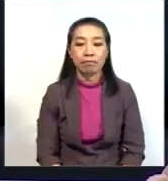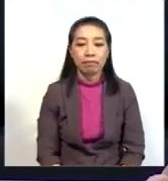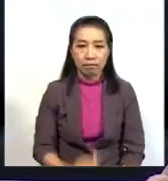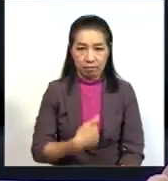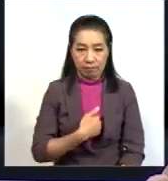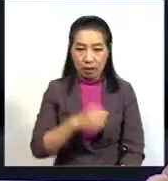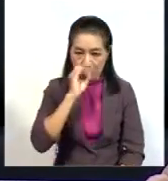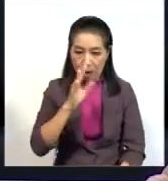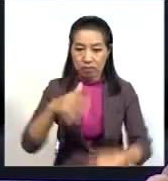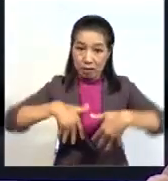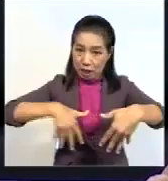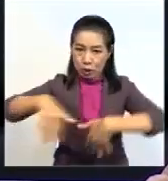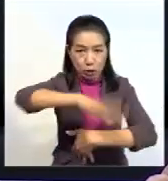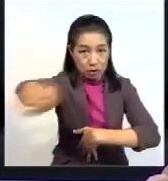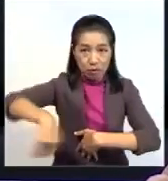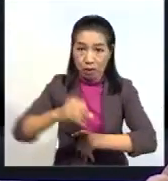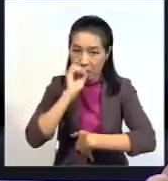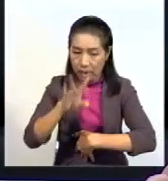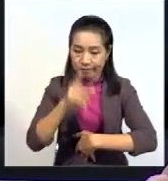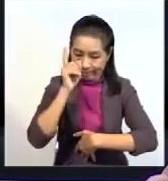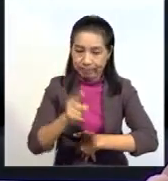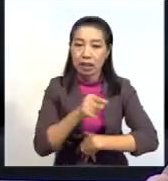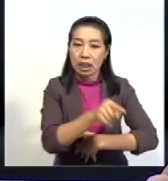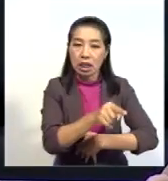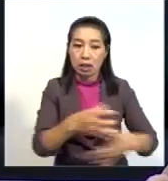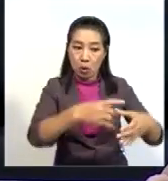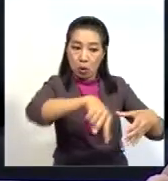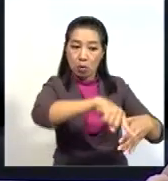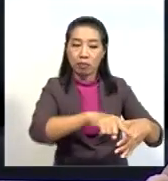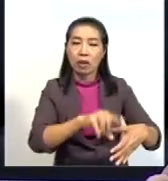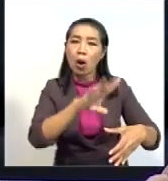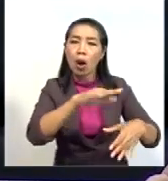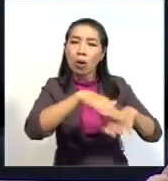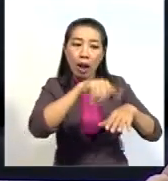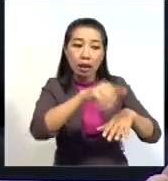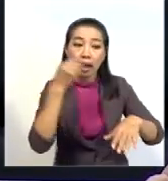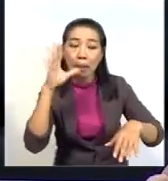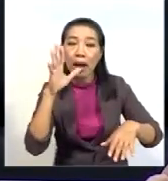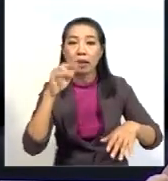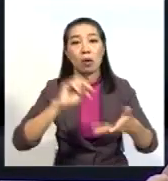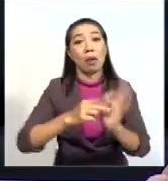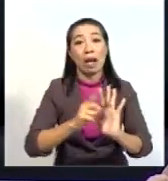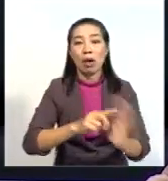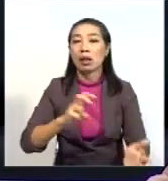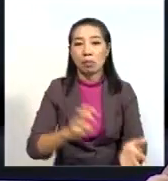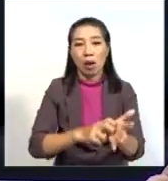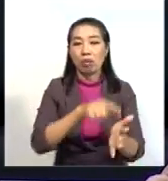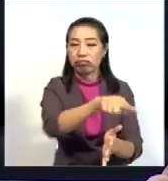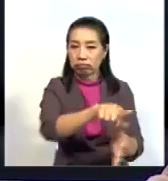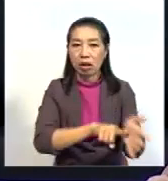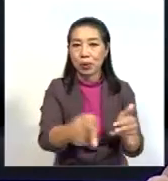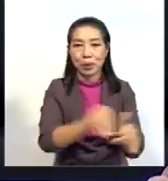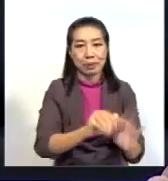จะยืนยันกับคนไทยทุกคนนะครับว่าเมื่อเขากลับบ้านได้นะครับกระทรวงสาธารณสุขยืนยันนะครับว่าเขาเป็น